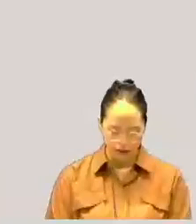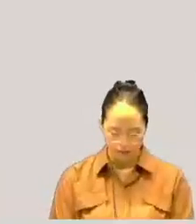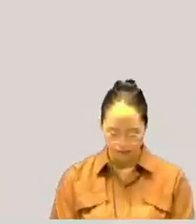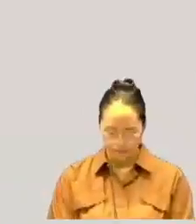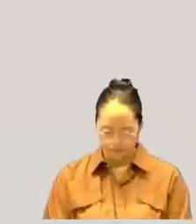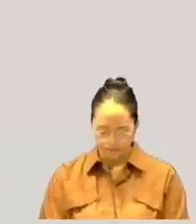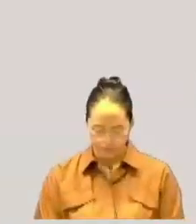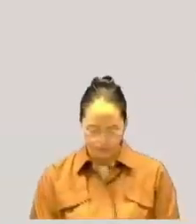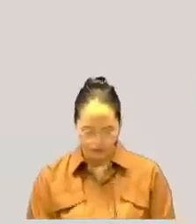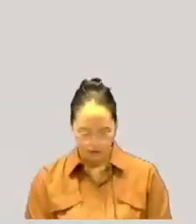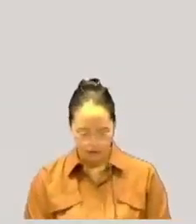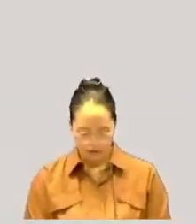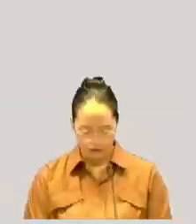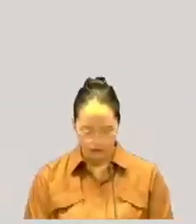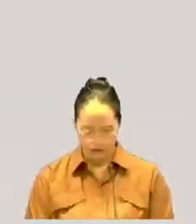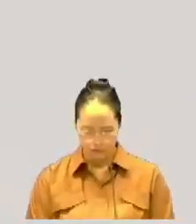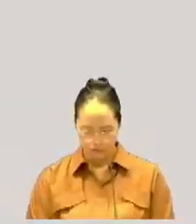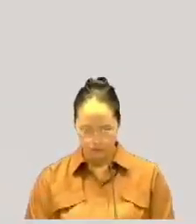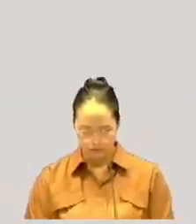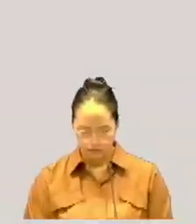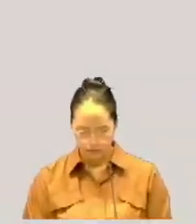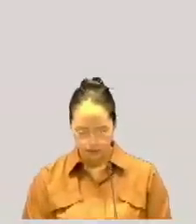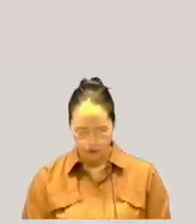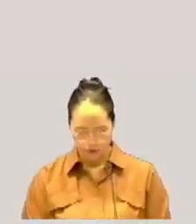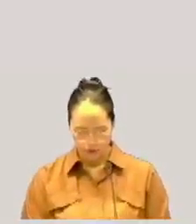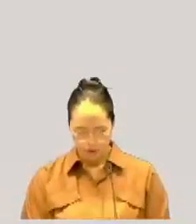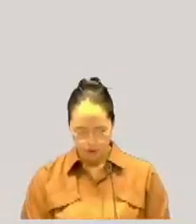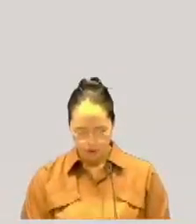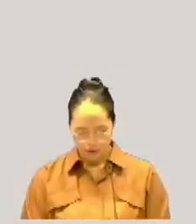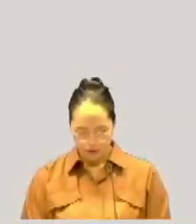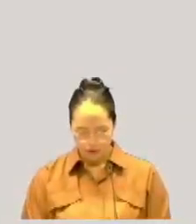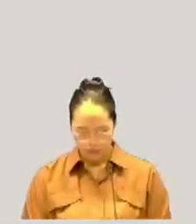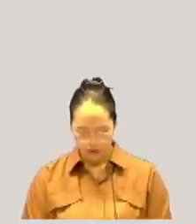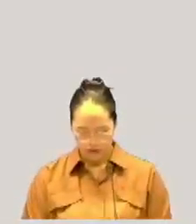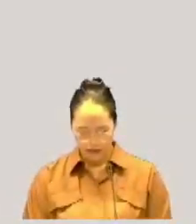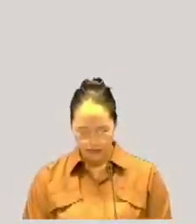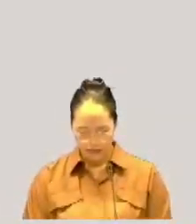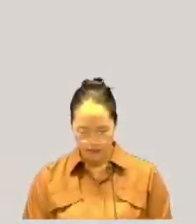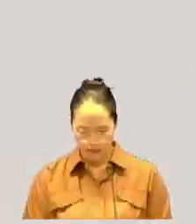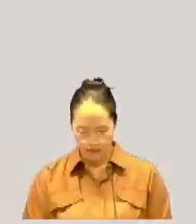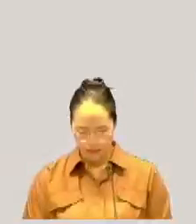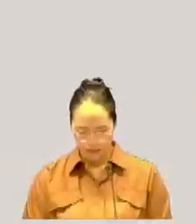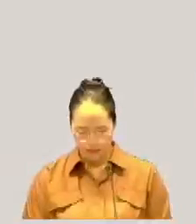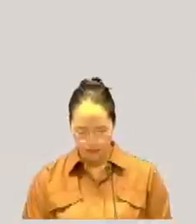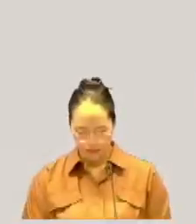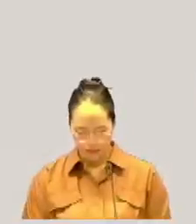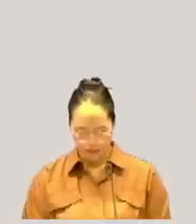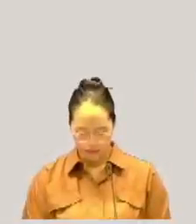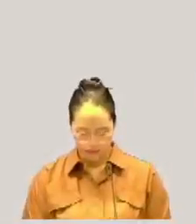常相似的。我们一起来找一下诗篇的65篇。